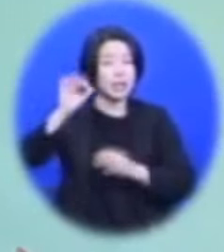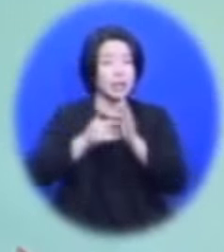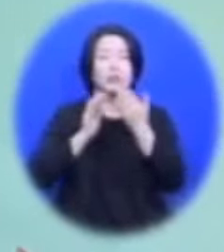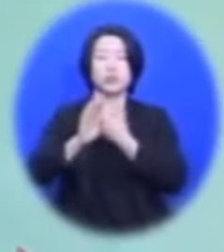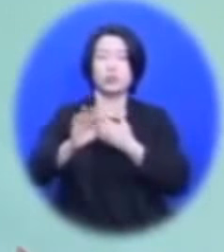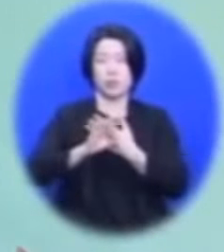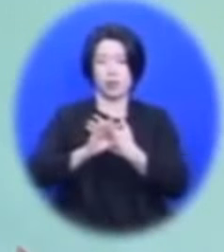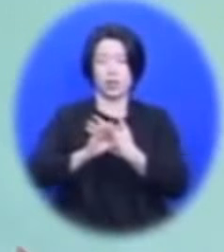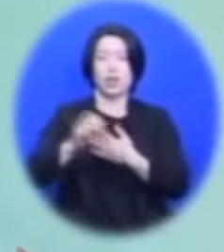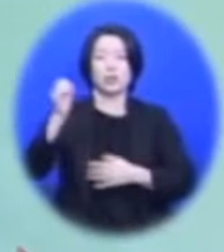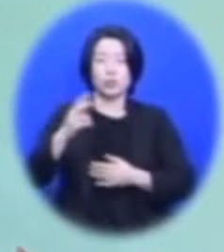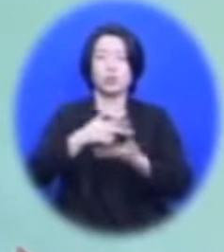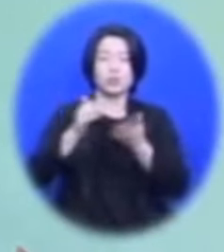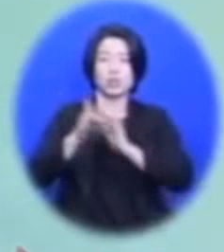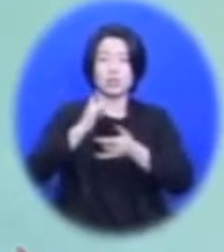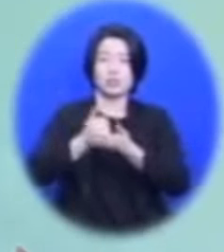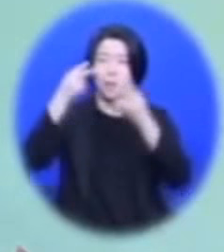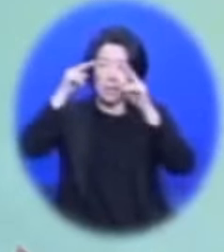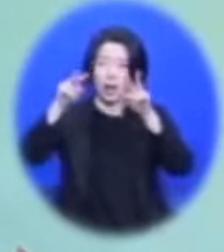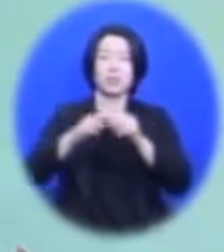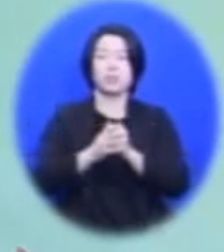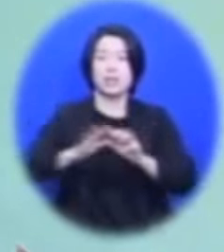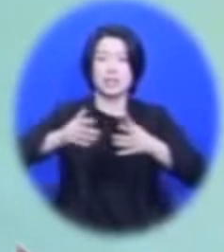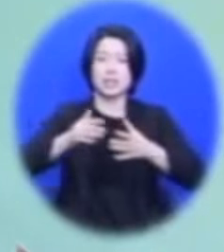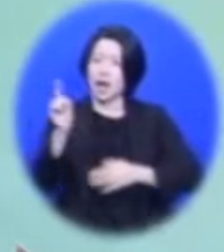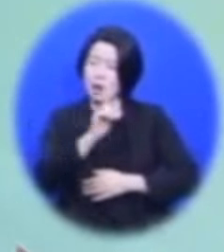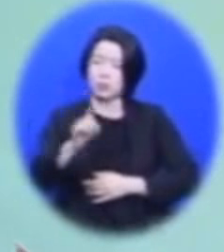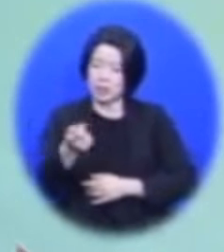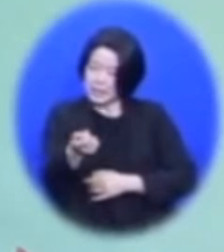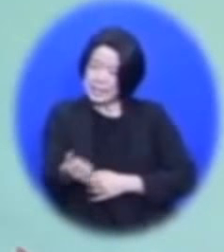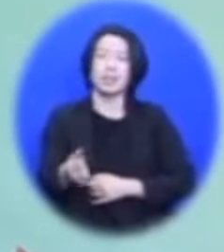주 예수님만 바라보면 세상은 아무것도 아니게 작아져요.